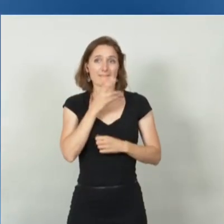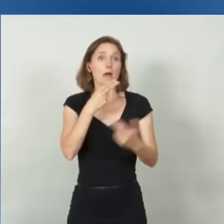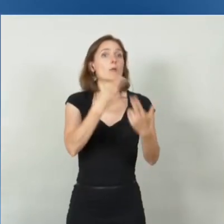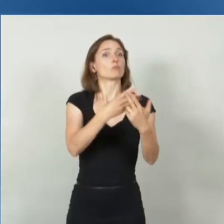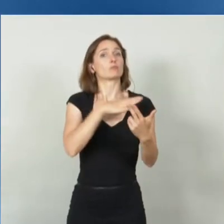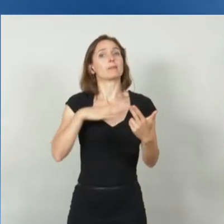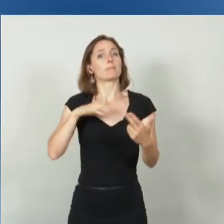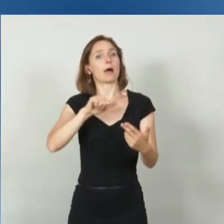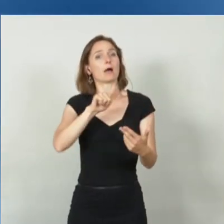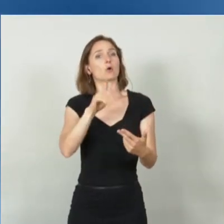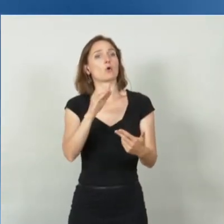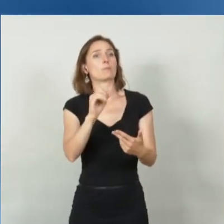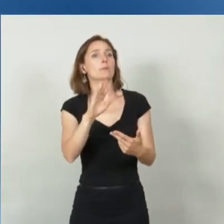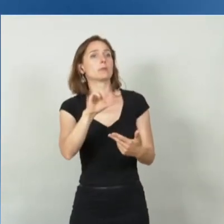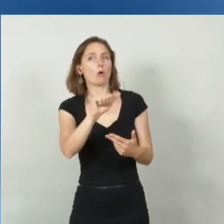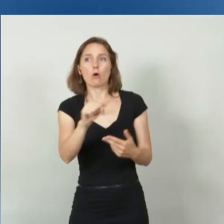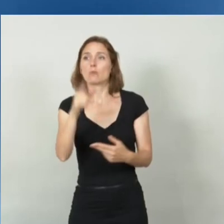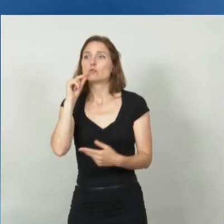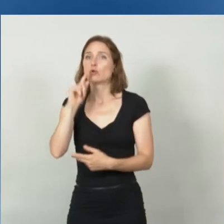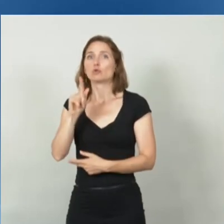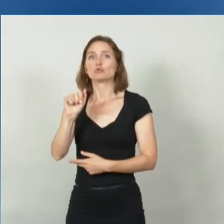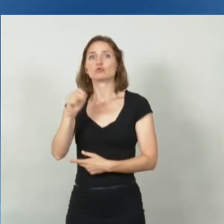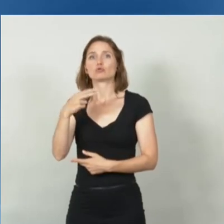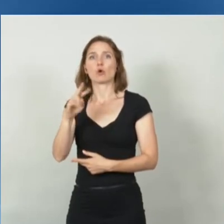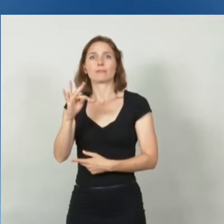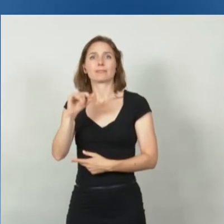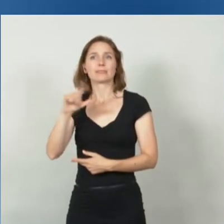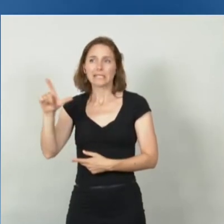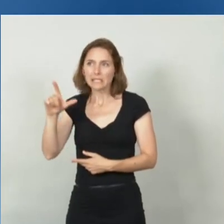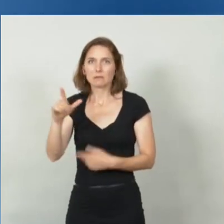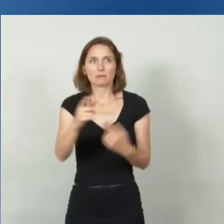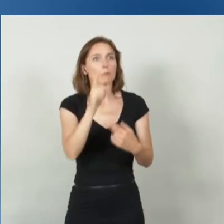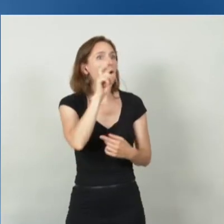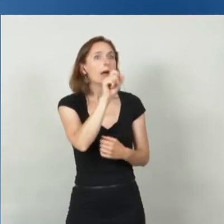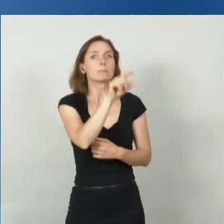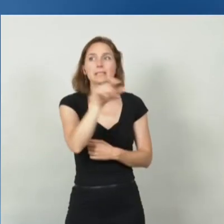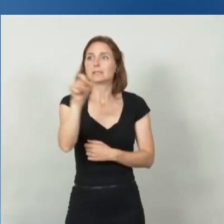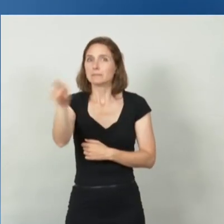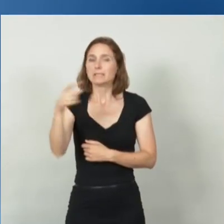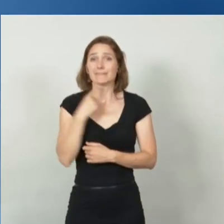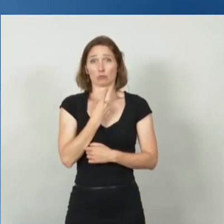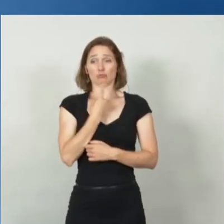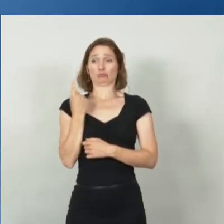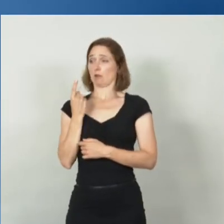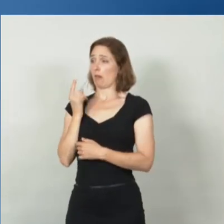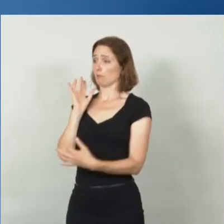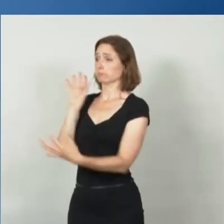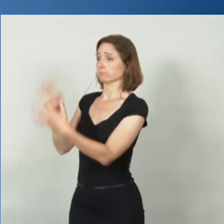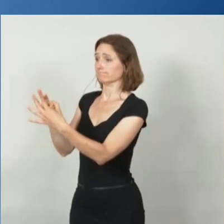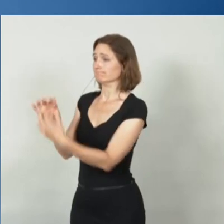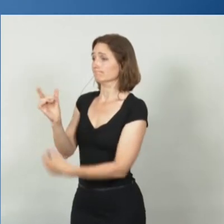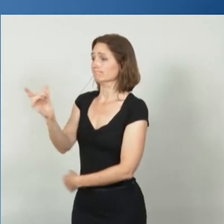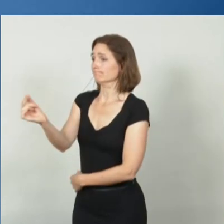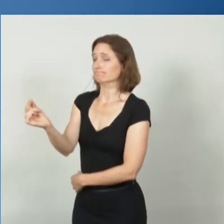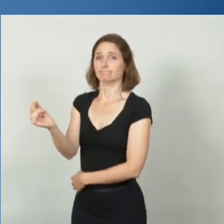ça répond à Monsieur gentil je crois qu'ils a réflexion là dessus on ne va pas aller tout seul faire une coopération parce que on se dit la ville